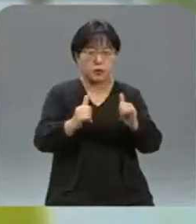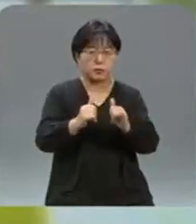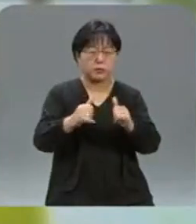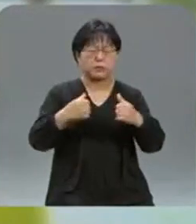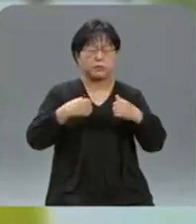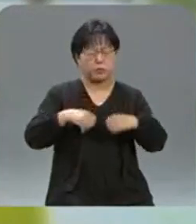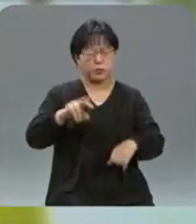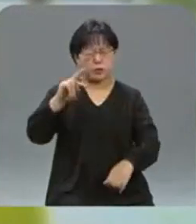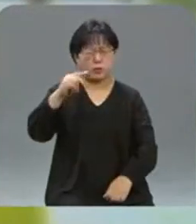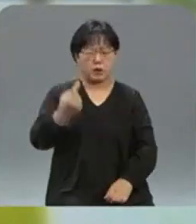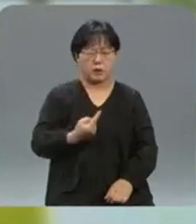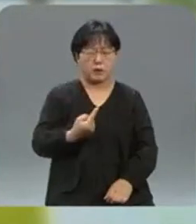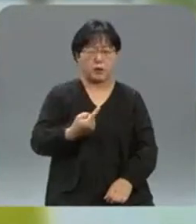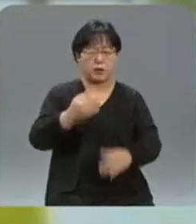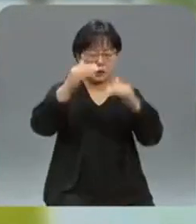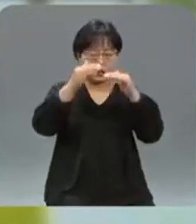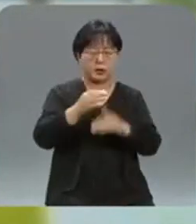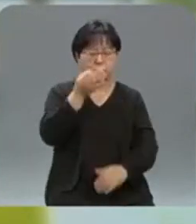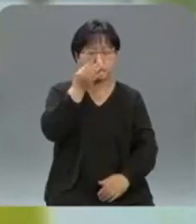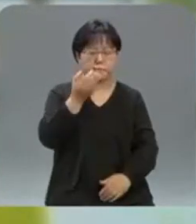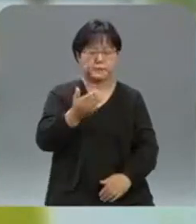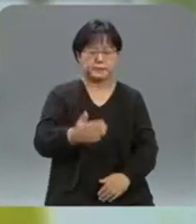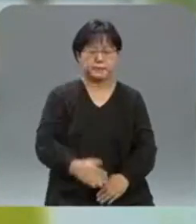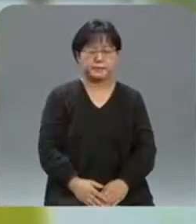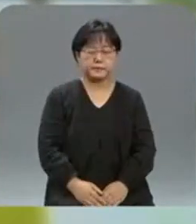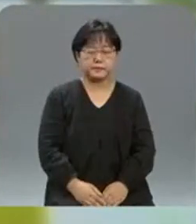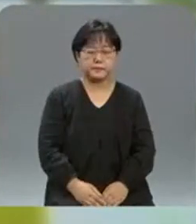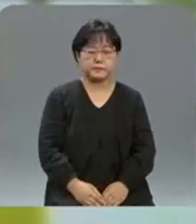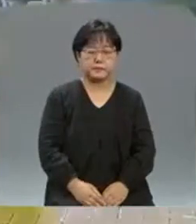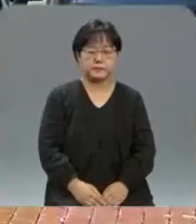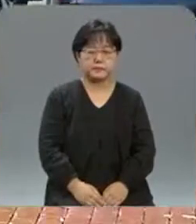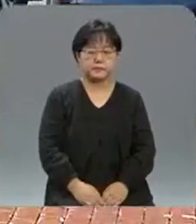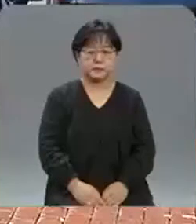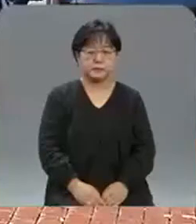발길을 돌려야만 했습니다. 손준수 기자입니다.